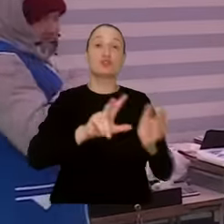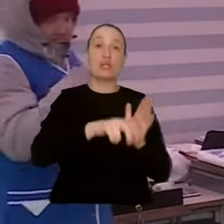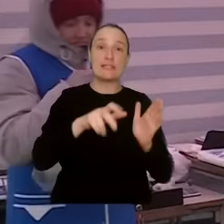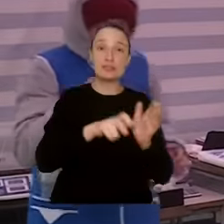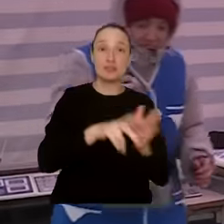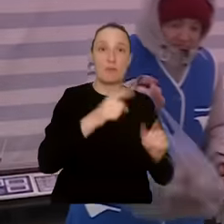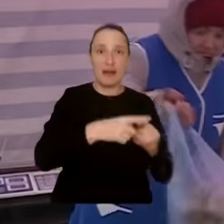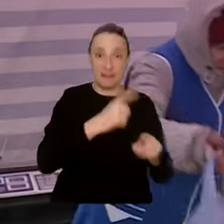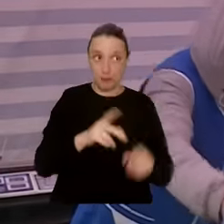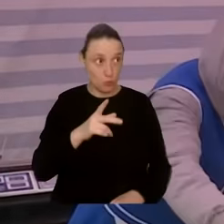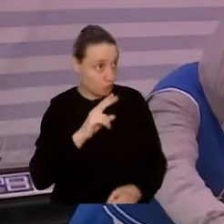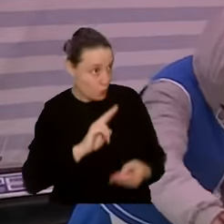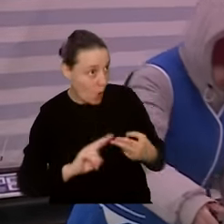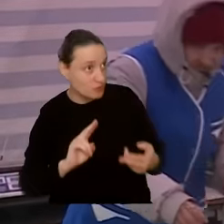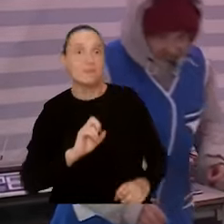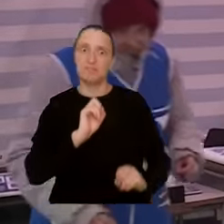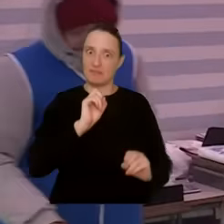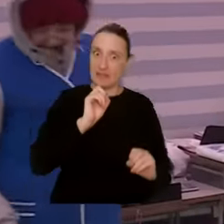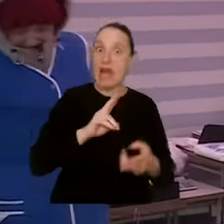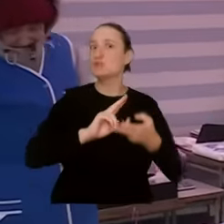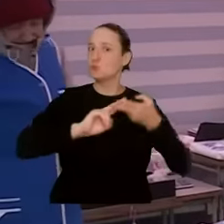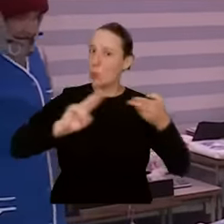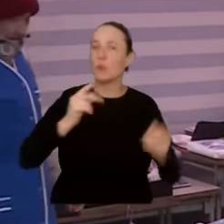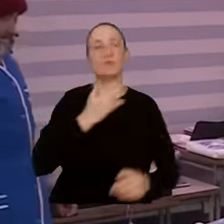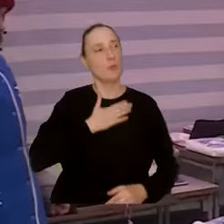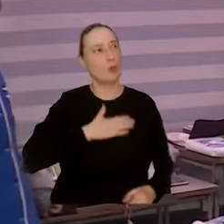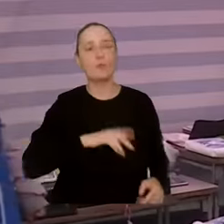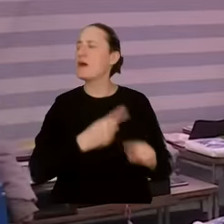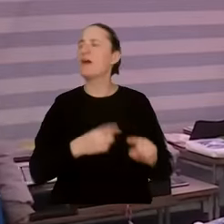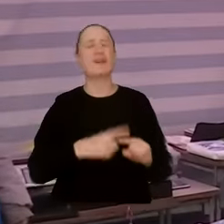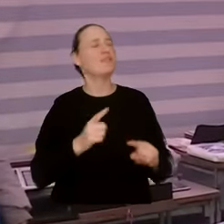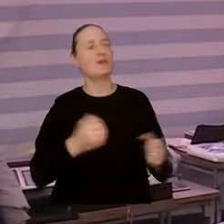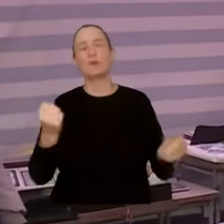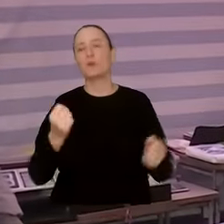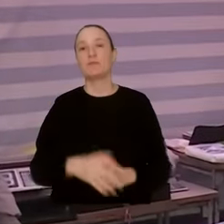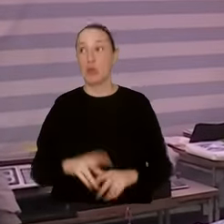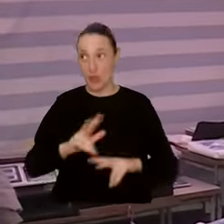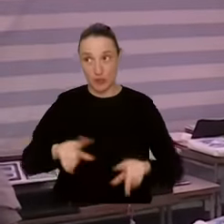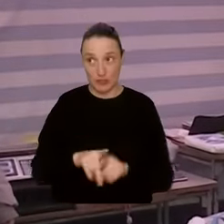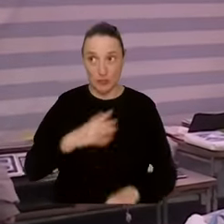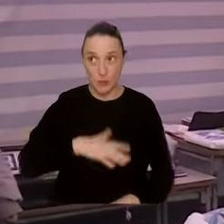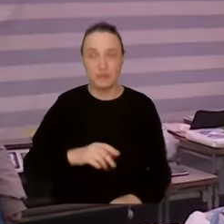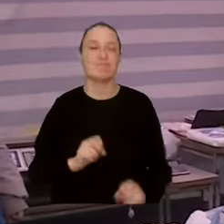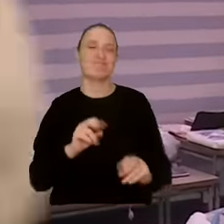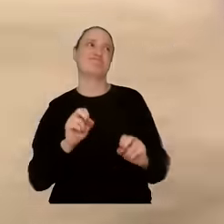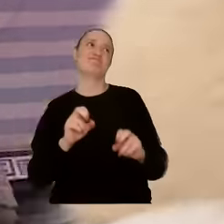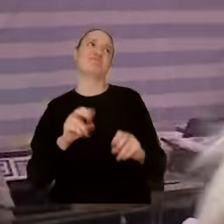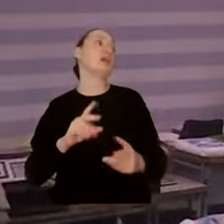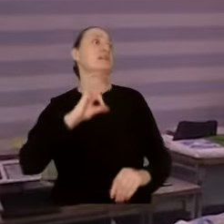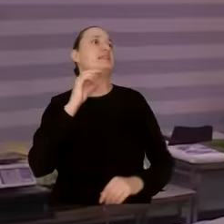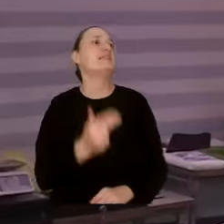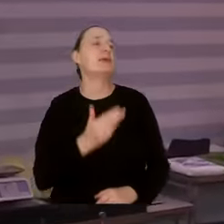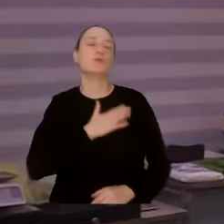to takie słodkie bardziej? Tak, tak, słodkie i wytrawnie. Lubię marchewkę bardzo. Rodzina też lubi? Też bardzo. Syn bardzo lubi